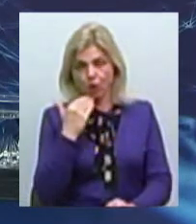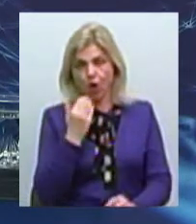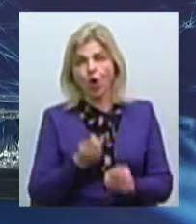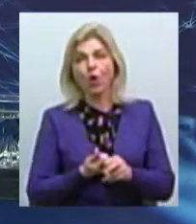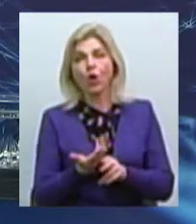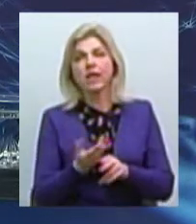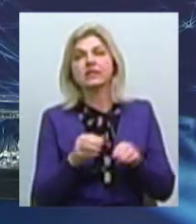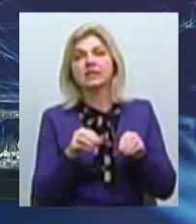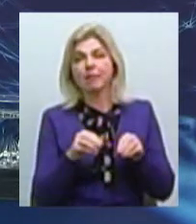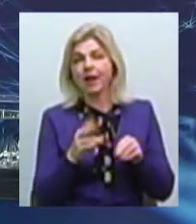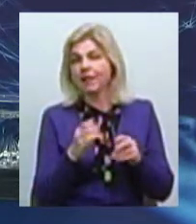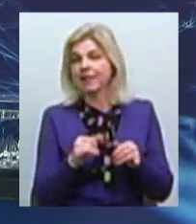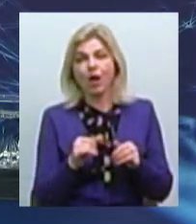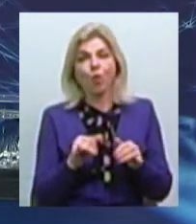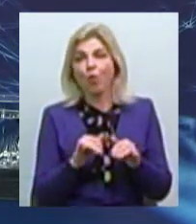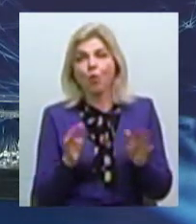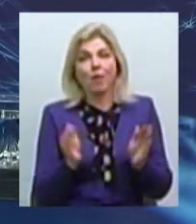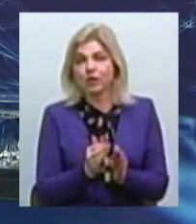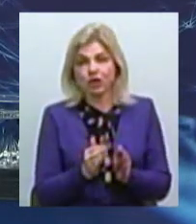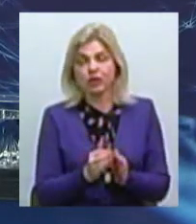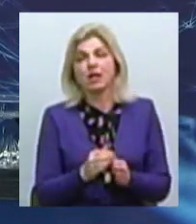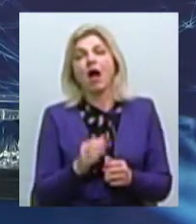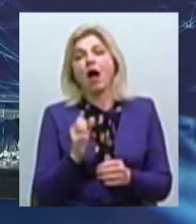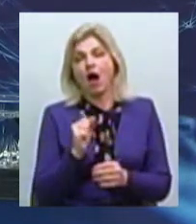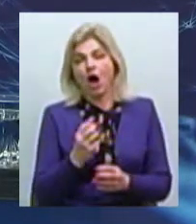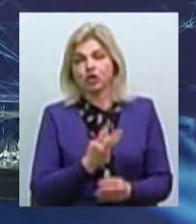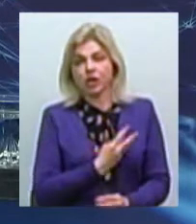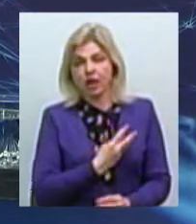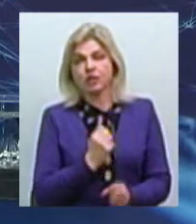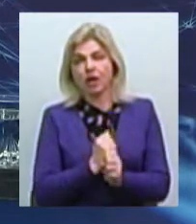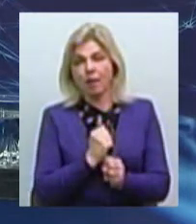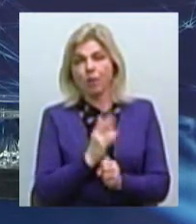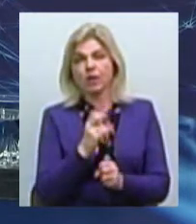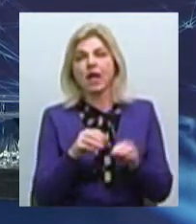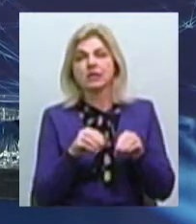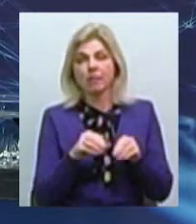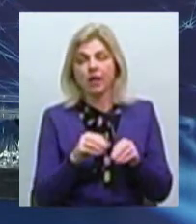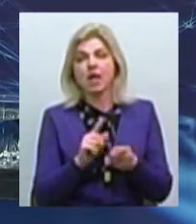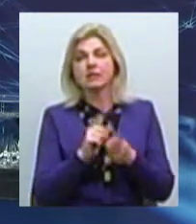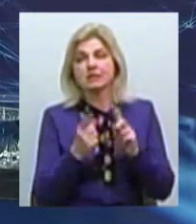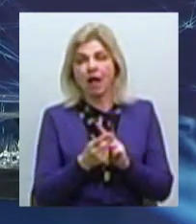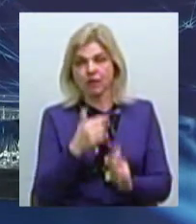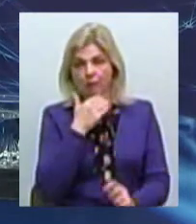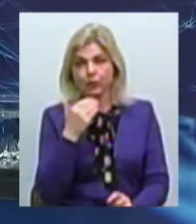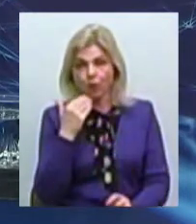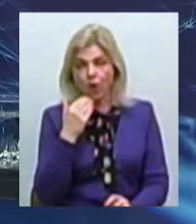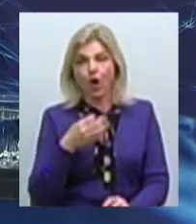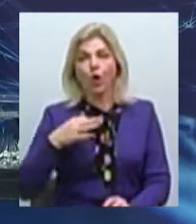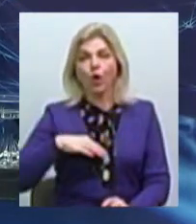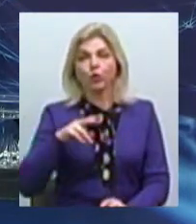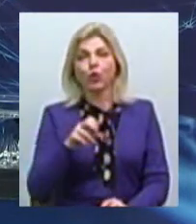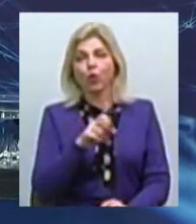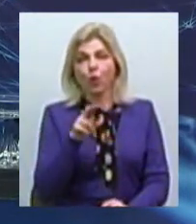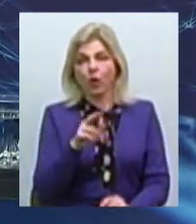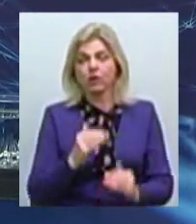уменьшилась украина не резиновая желающих работать на земле стало много доходность агробизнеса выросла